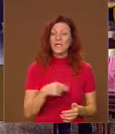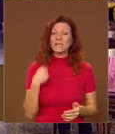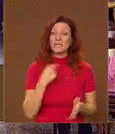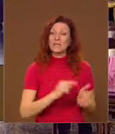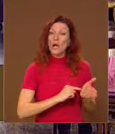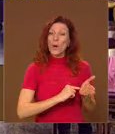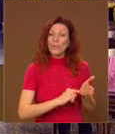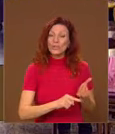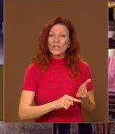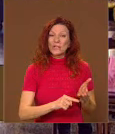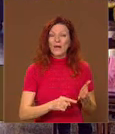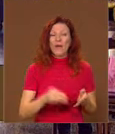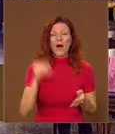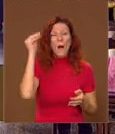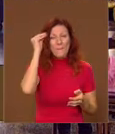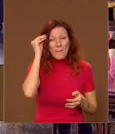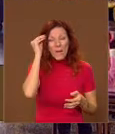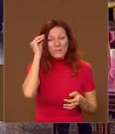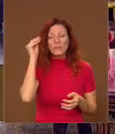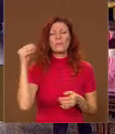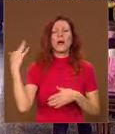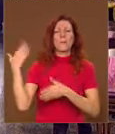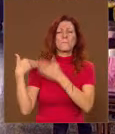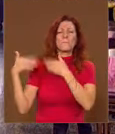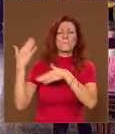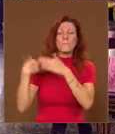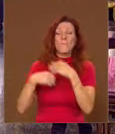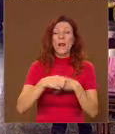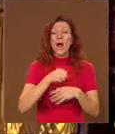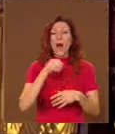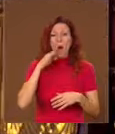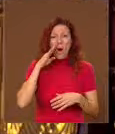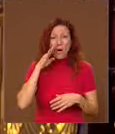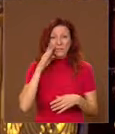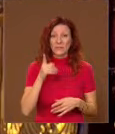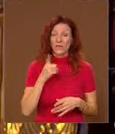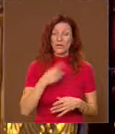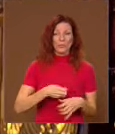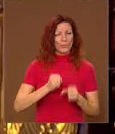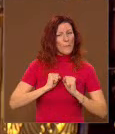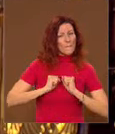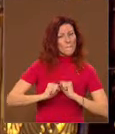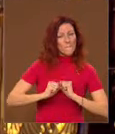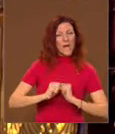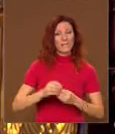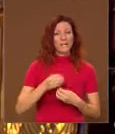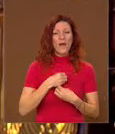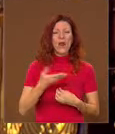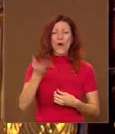на светите праотци, прадеди, онези, които са живяли достойно вярата още от времето на